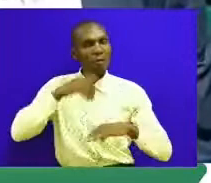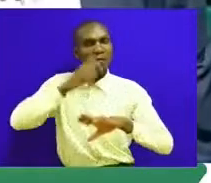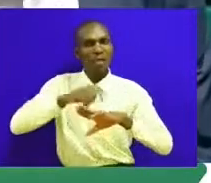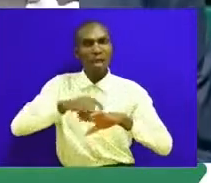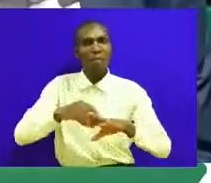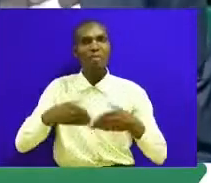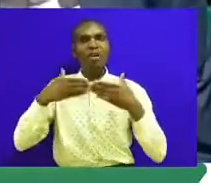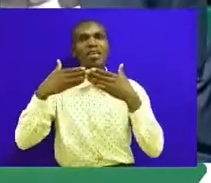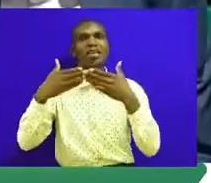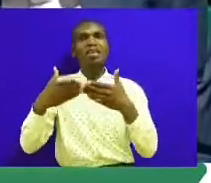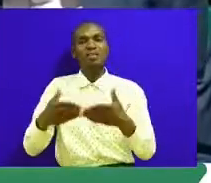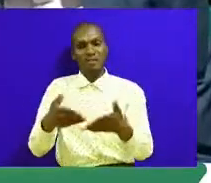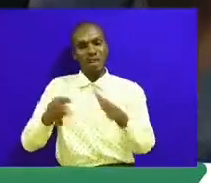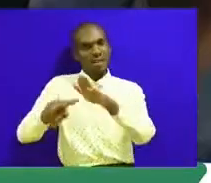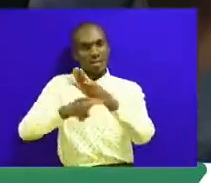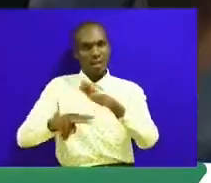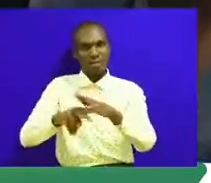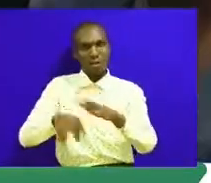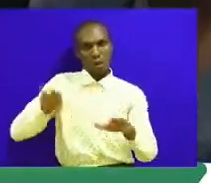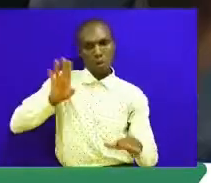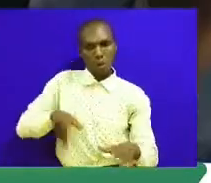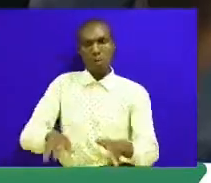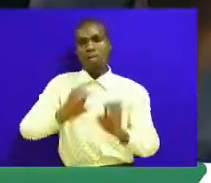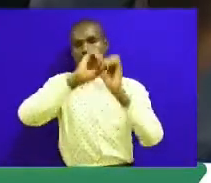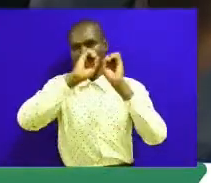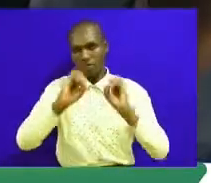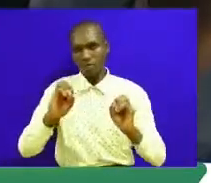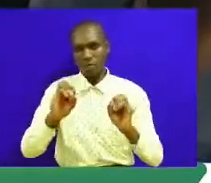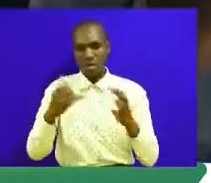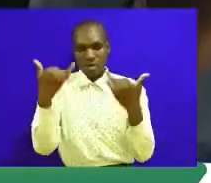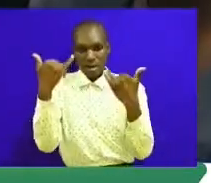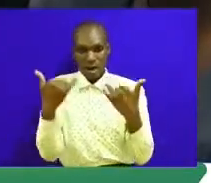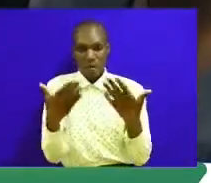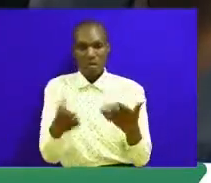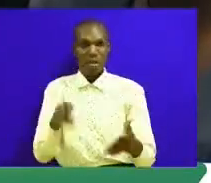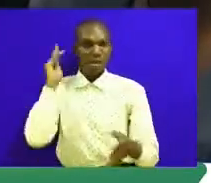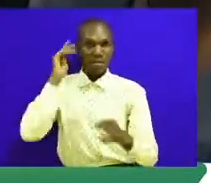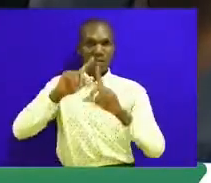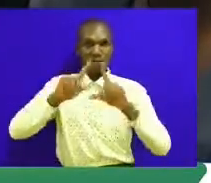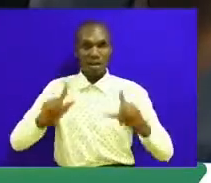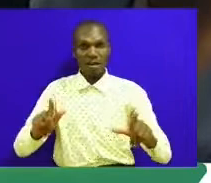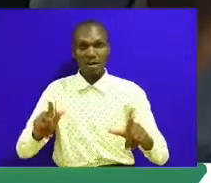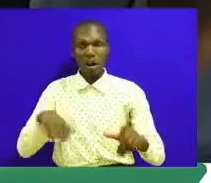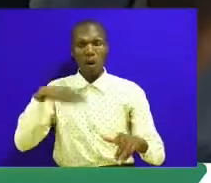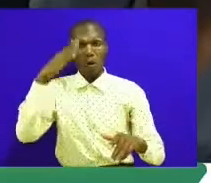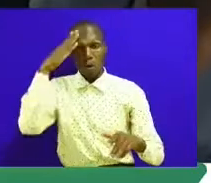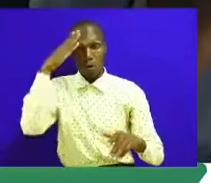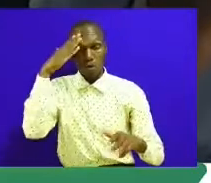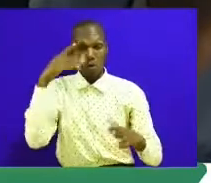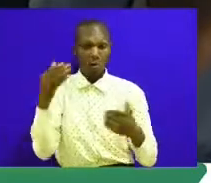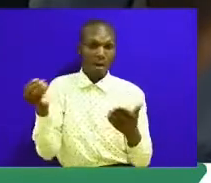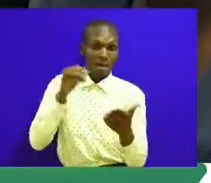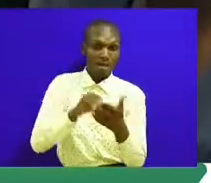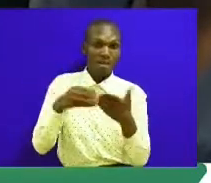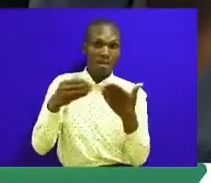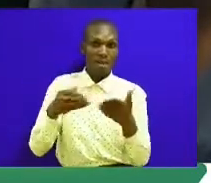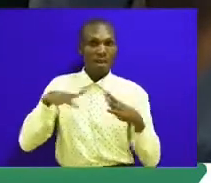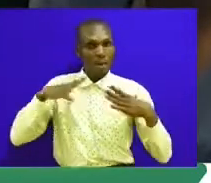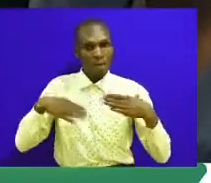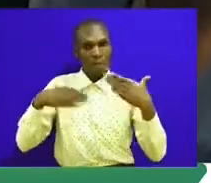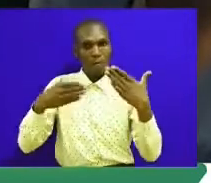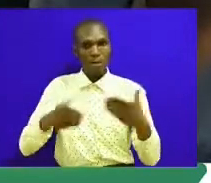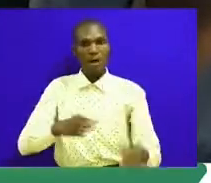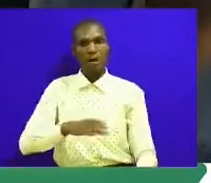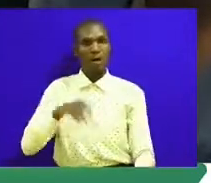ewe kerogeke nenebu nekaba angina. Ntua usi ndumanye tifutu uko bakira nka abantu bamito